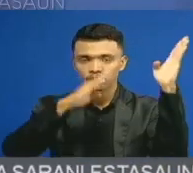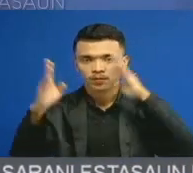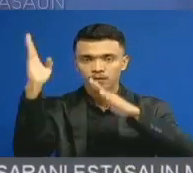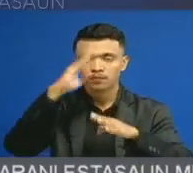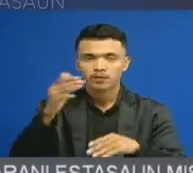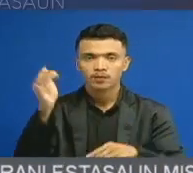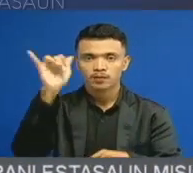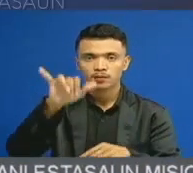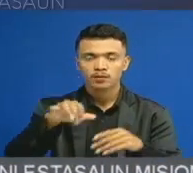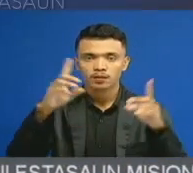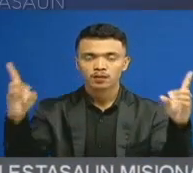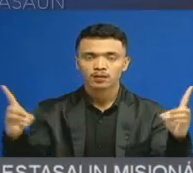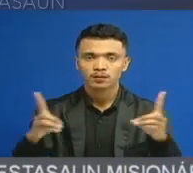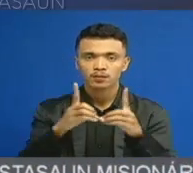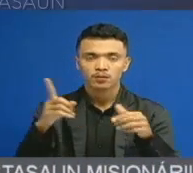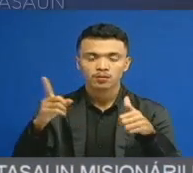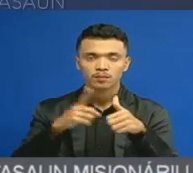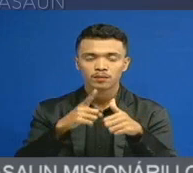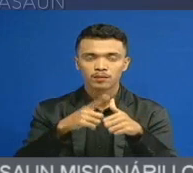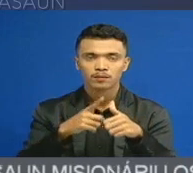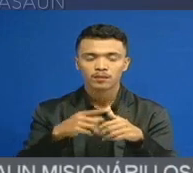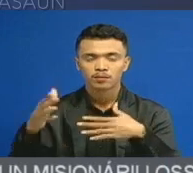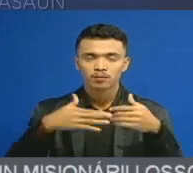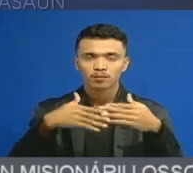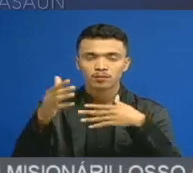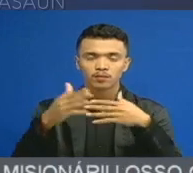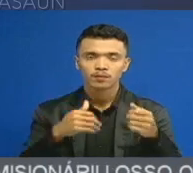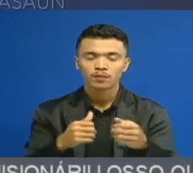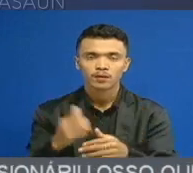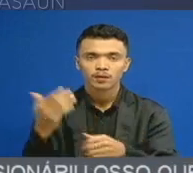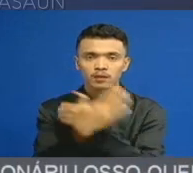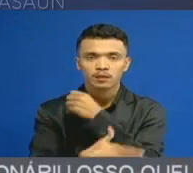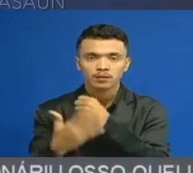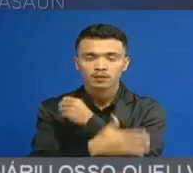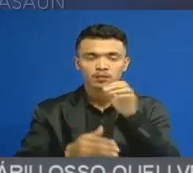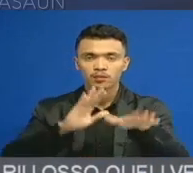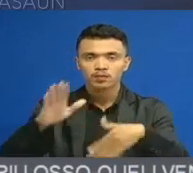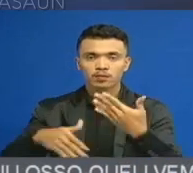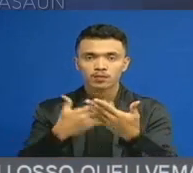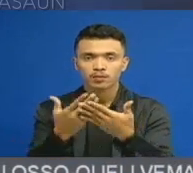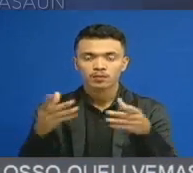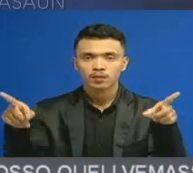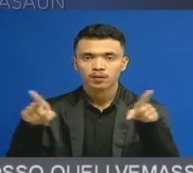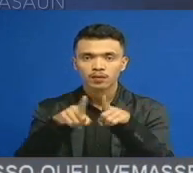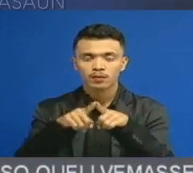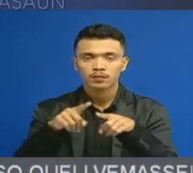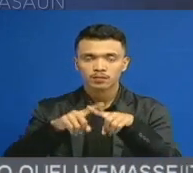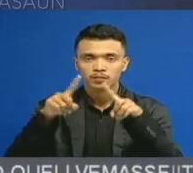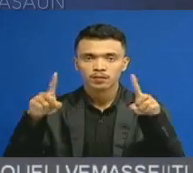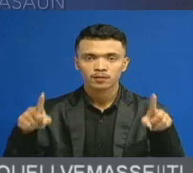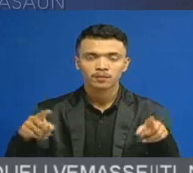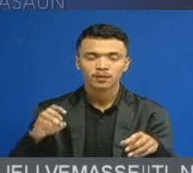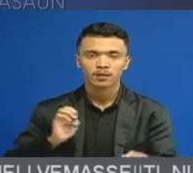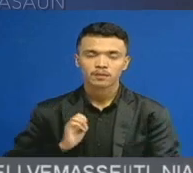influenza. Sing, primero awal ini normalmente nasang hutu tuan esa. Tama sama ibe